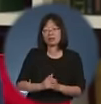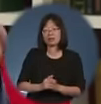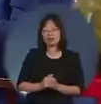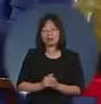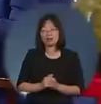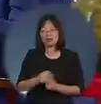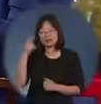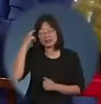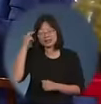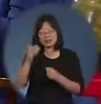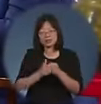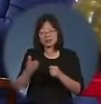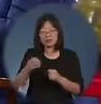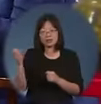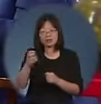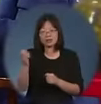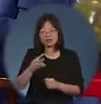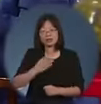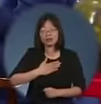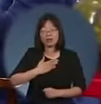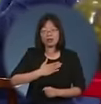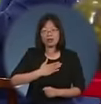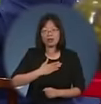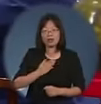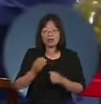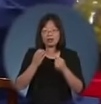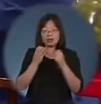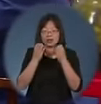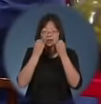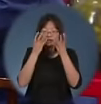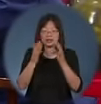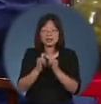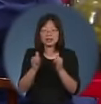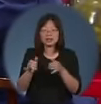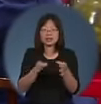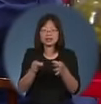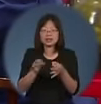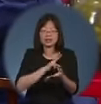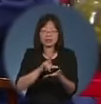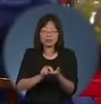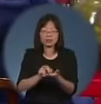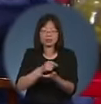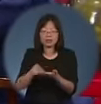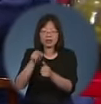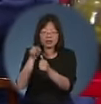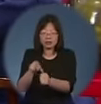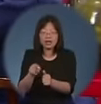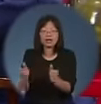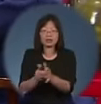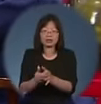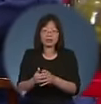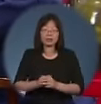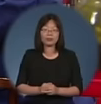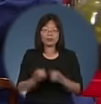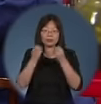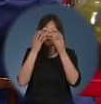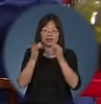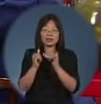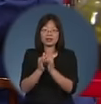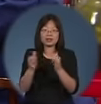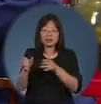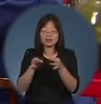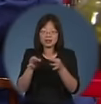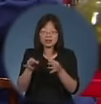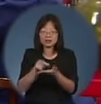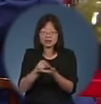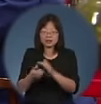이런 인식 때문에 자꾸 저한테 신인가 시장을 써라 아 이렇게 했어요 그러니까 신인간 시장을